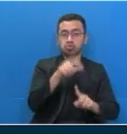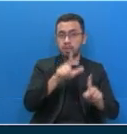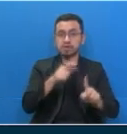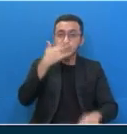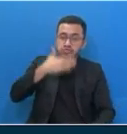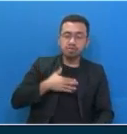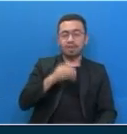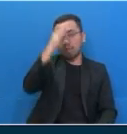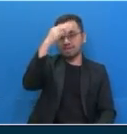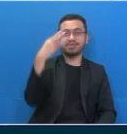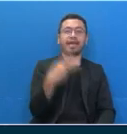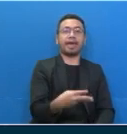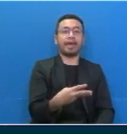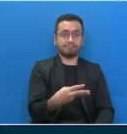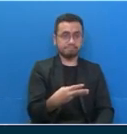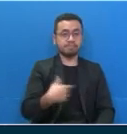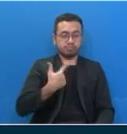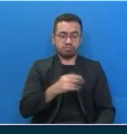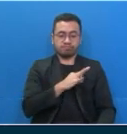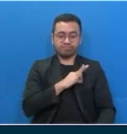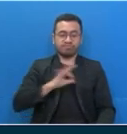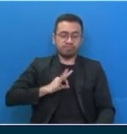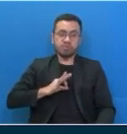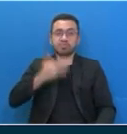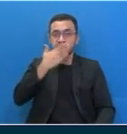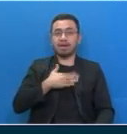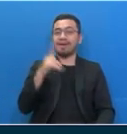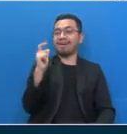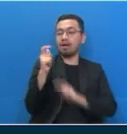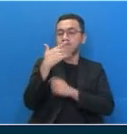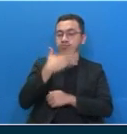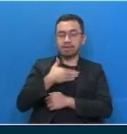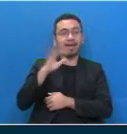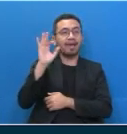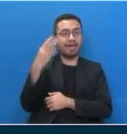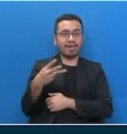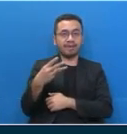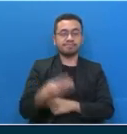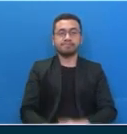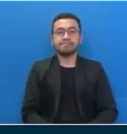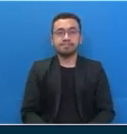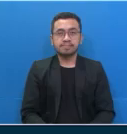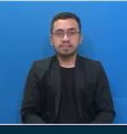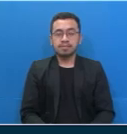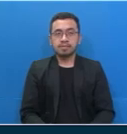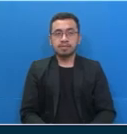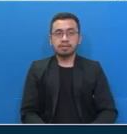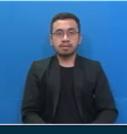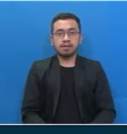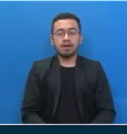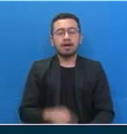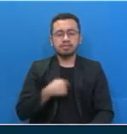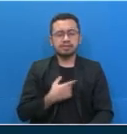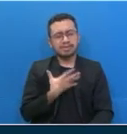Nah, keterangan ahli balistik ini tadi ditanggapi oleh pihak Richard Eliezer yang menyayangkan mengapa